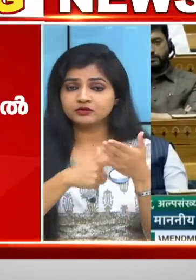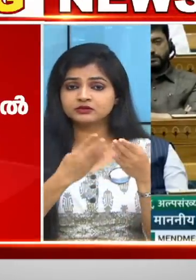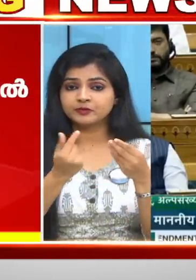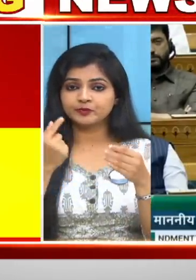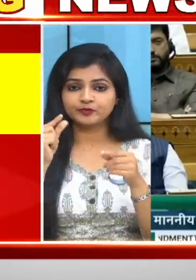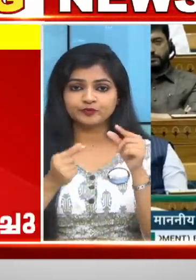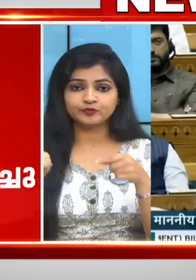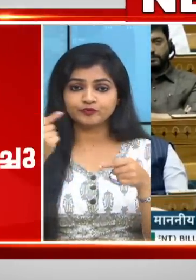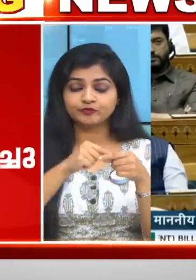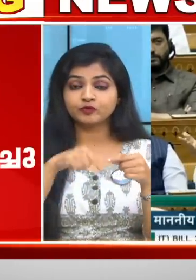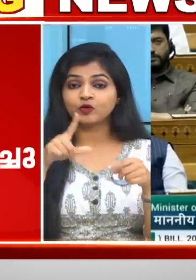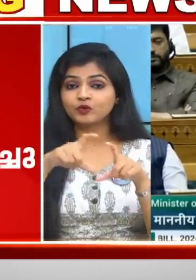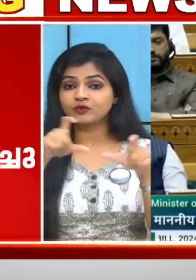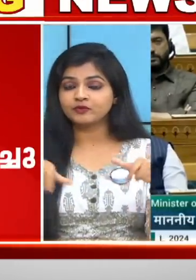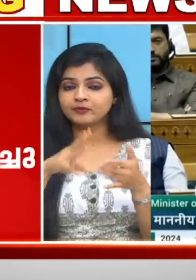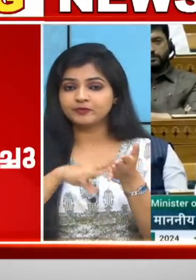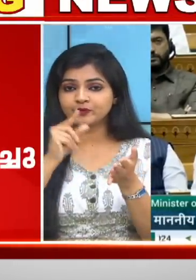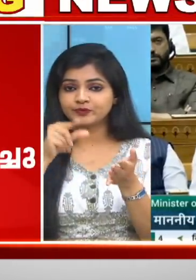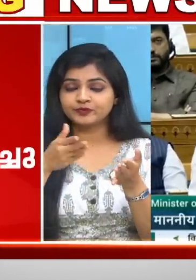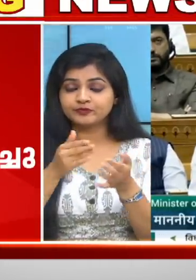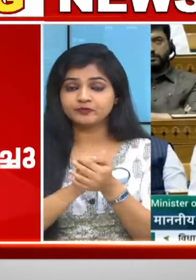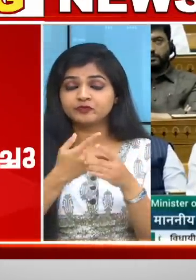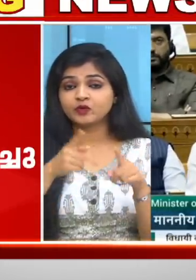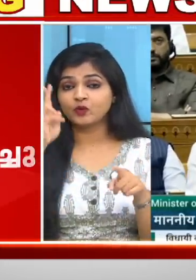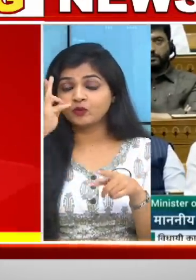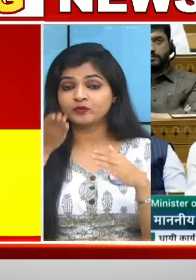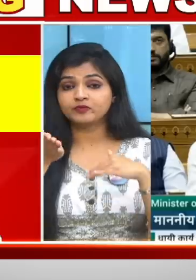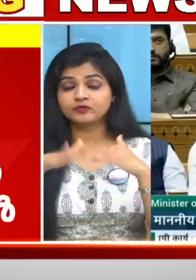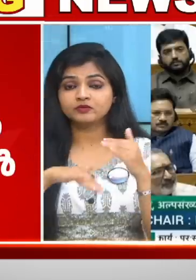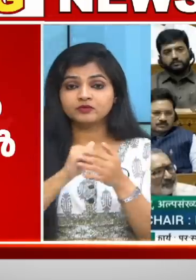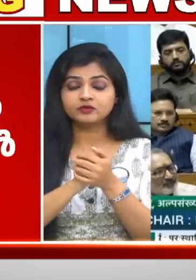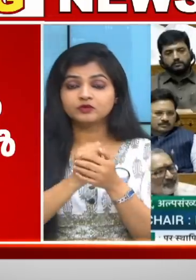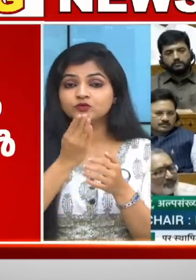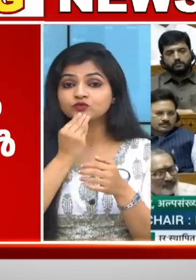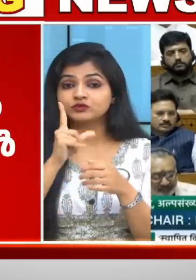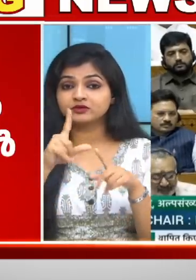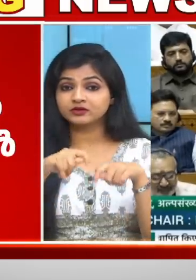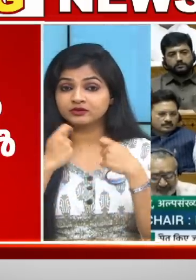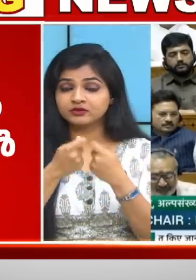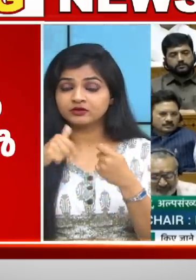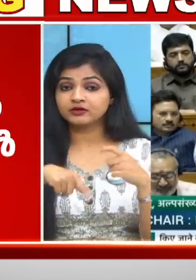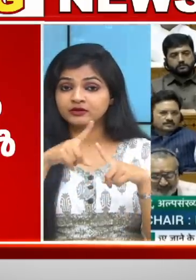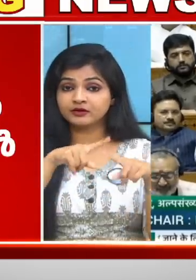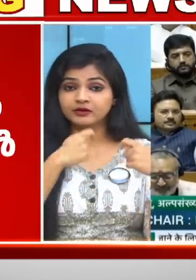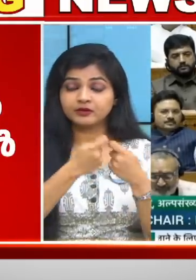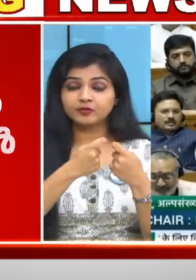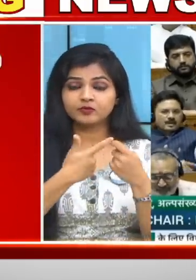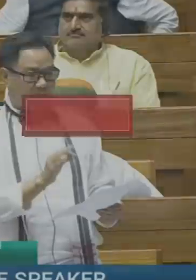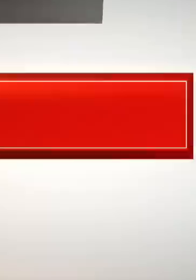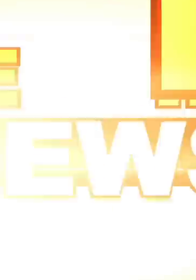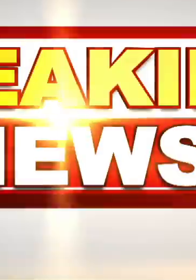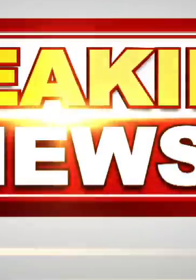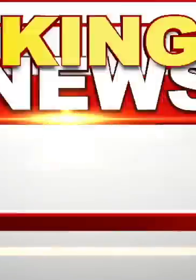അദ്ദേഹം ലോക്സഭാംഗമാണ്. എന്നാൽ പ്രതീക്ഷിച്ചതിൽ നിന്ന് വ്യത്യസ്തമായിട്ട് മുസ്ലിം ലീഗിന് ഈ സമിതിയിൽ പ്രാതിനിധ്യം